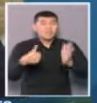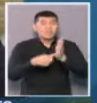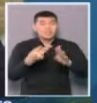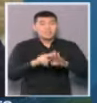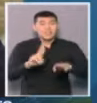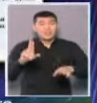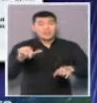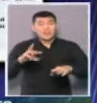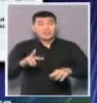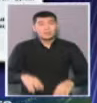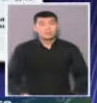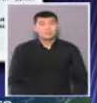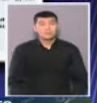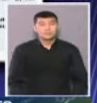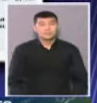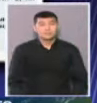26,3 километра.